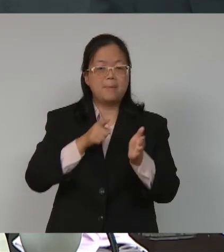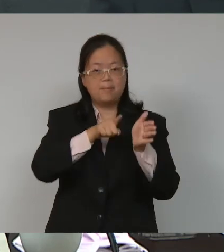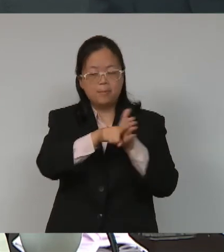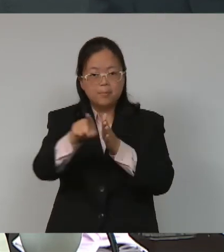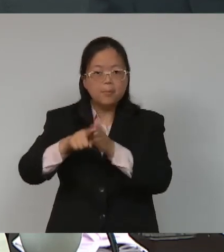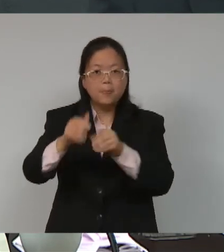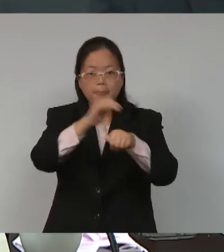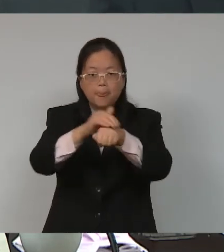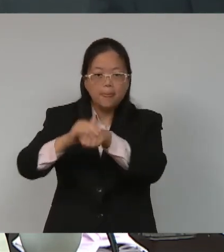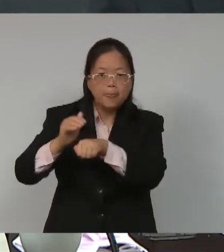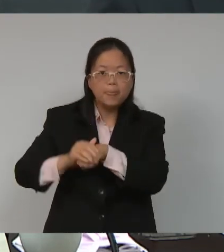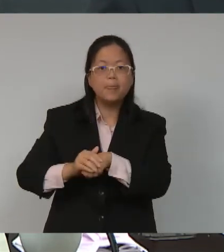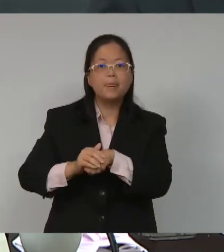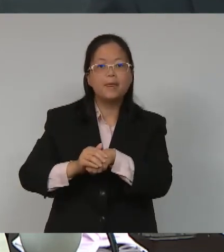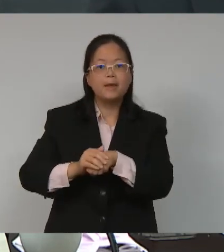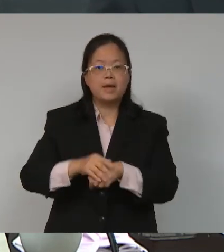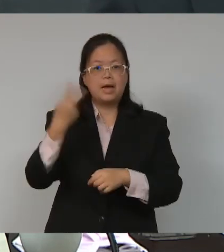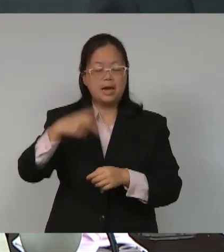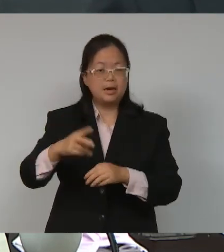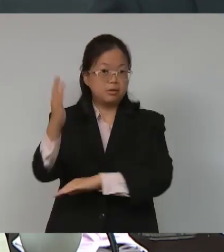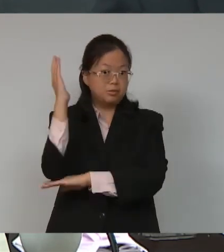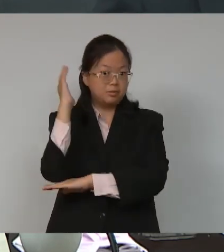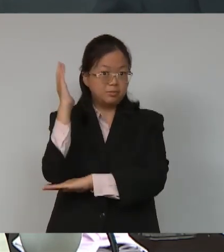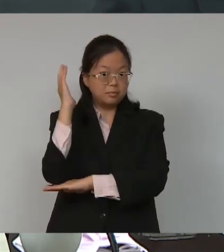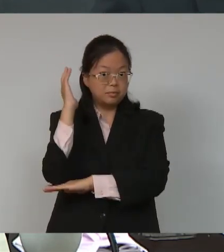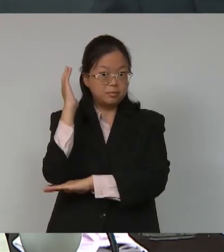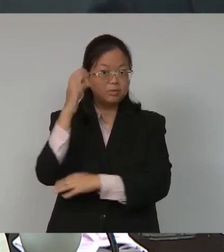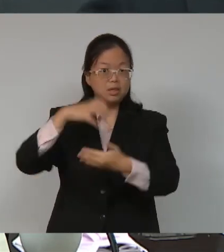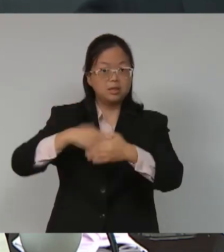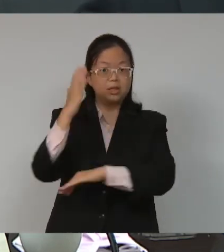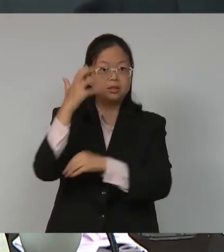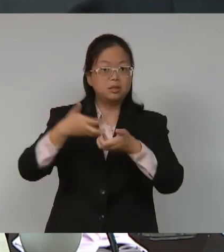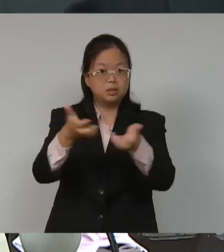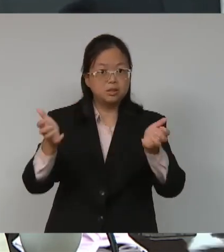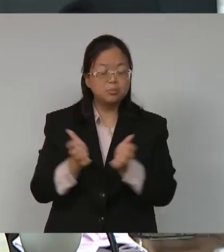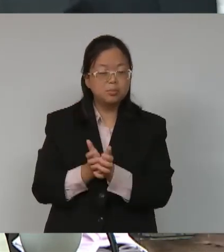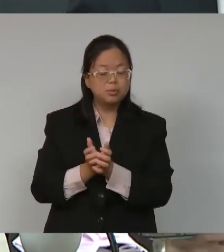意见表达之后，跟主管机关啊相关机关内政部意见表达之后，